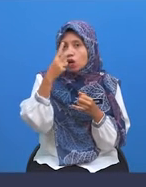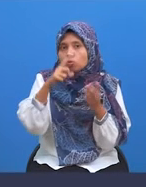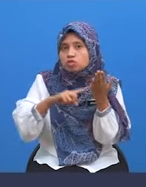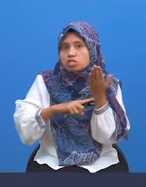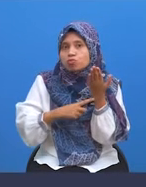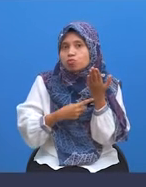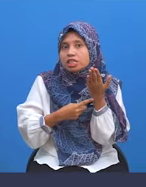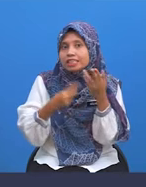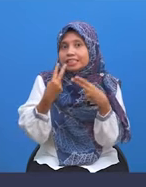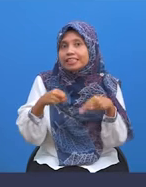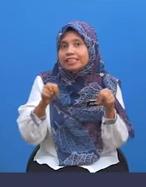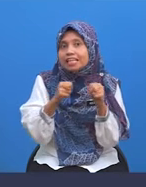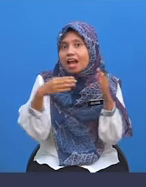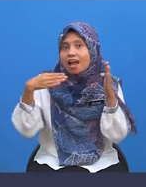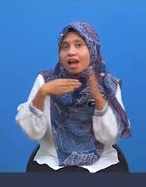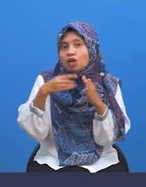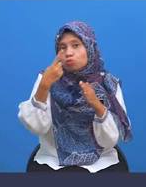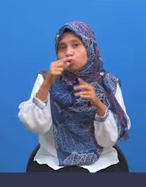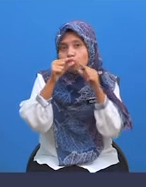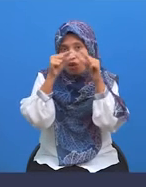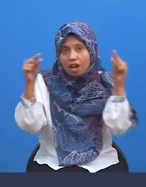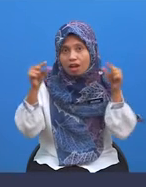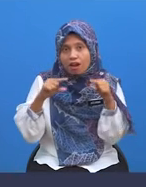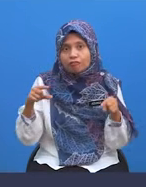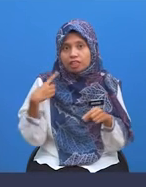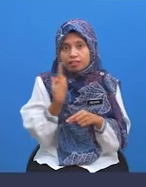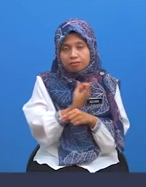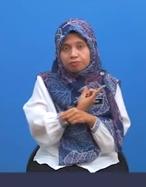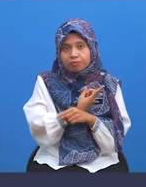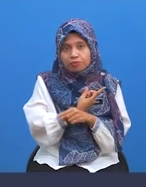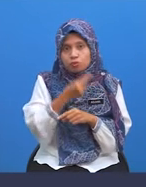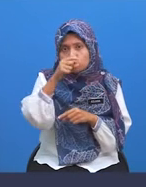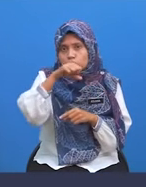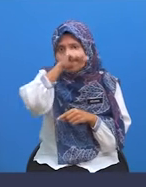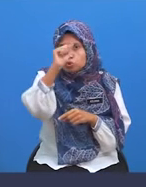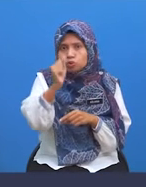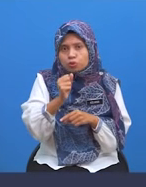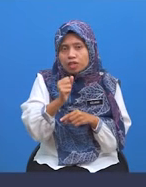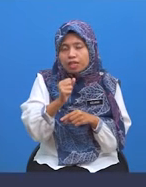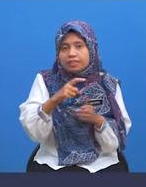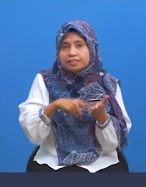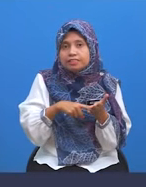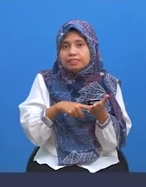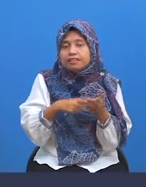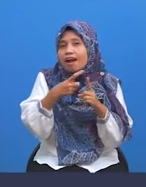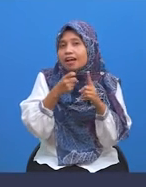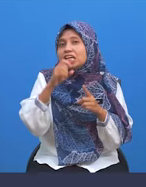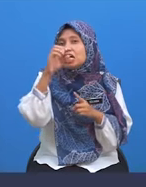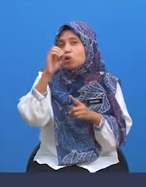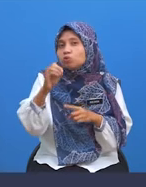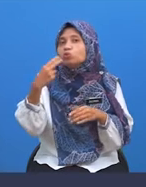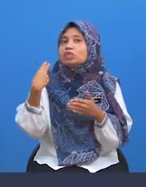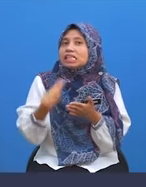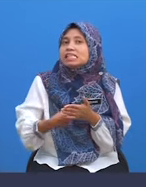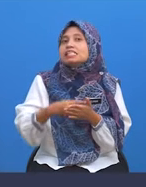had kita hanya dari 0 hingga pi. Maka graf kita juga hanya perlu dilukis